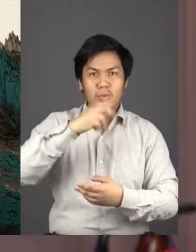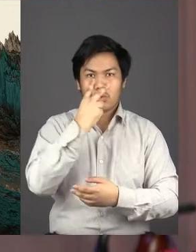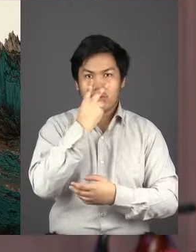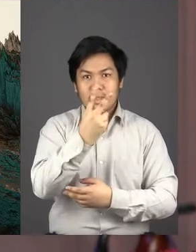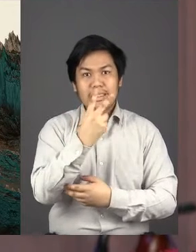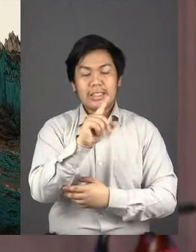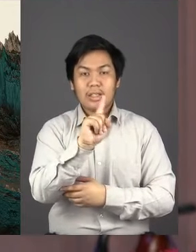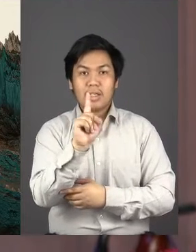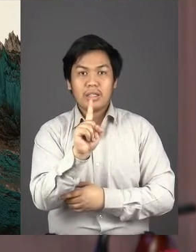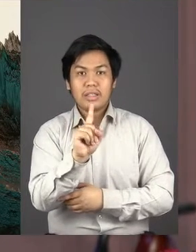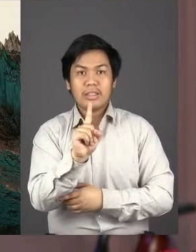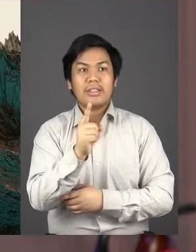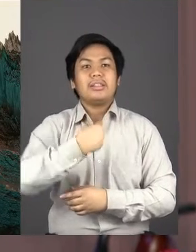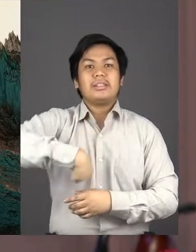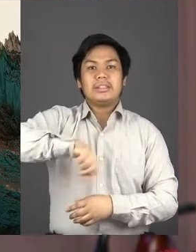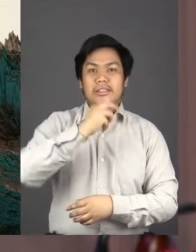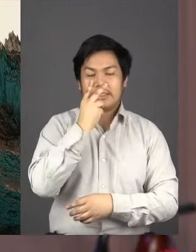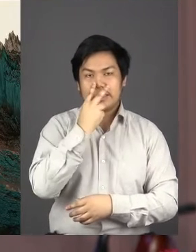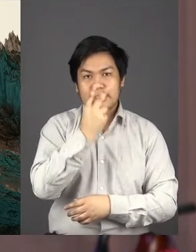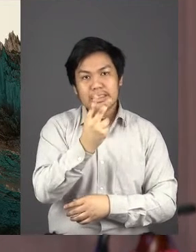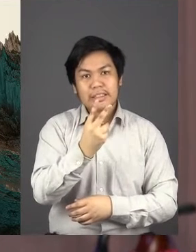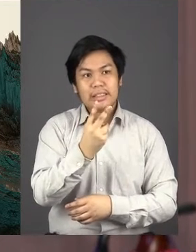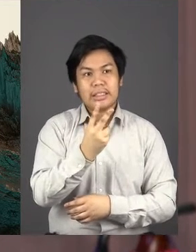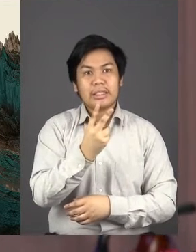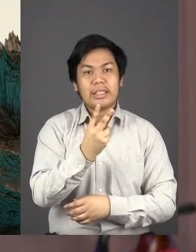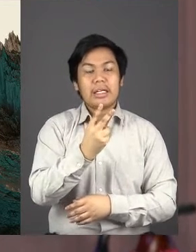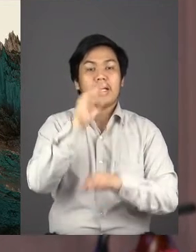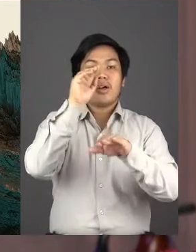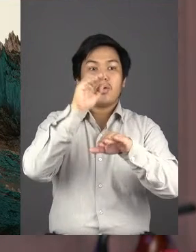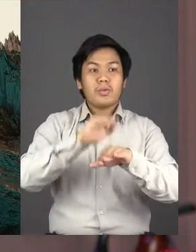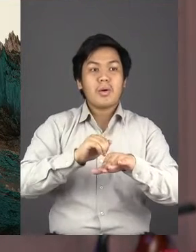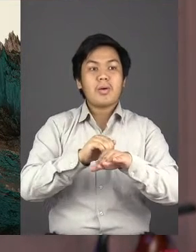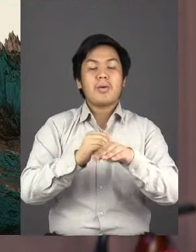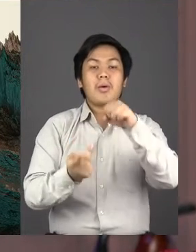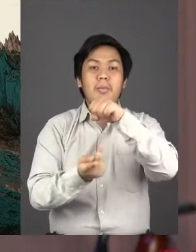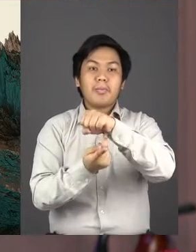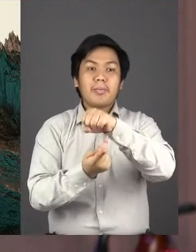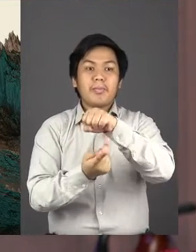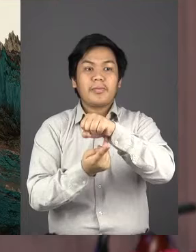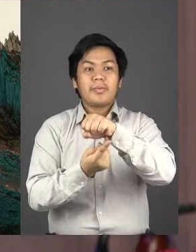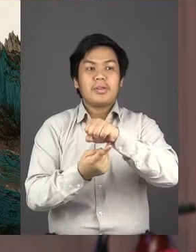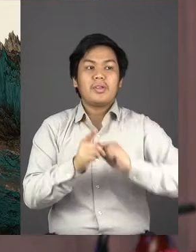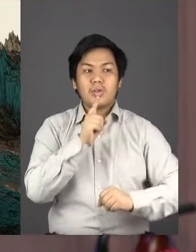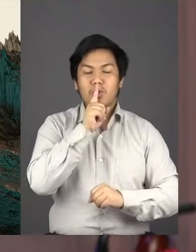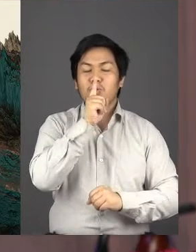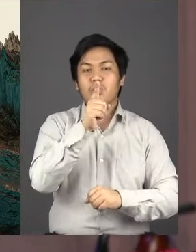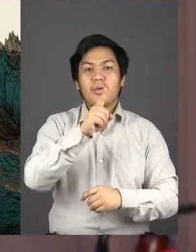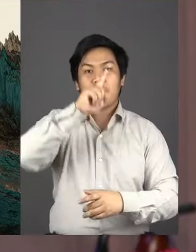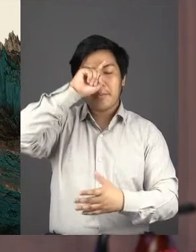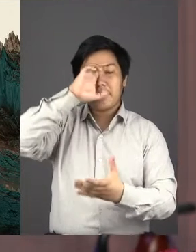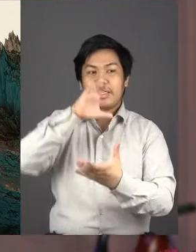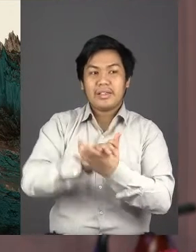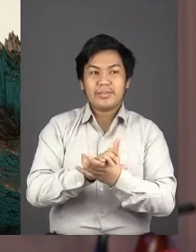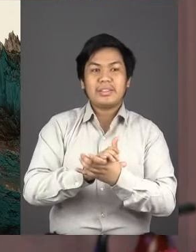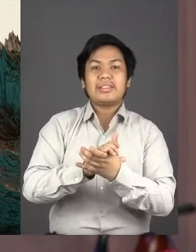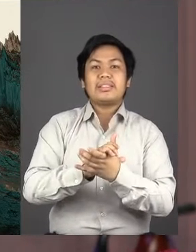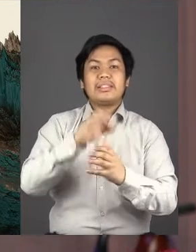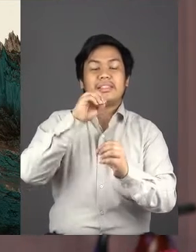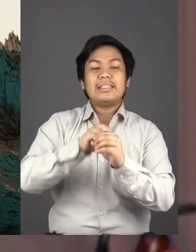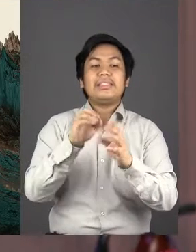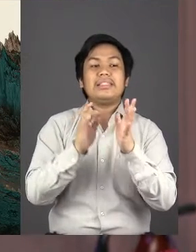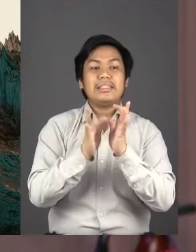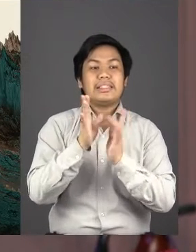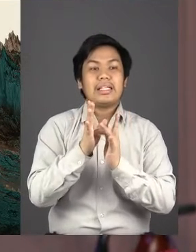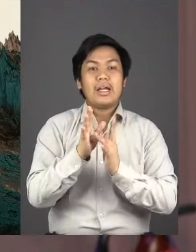natin. Makikita naman natin ang panawagan ni Apostol Pablo sa mga tunay na mananampalataya kay